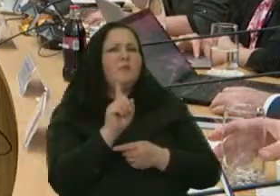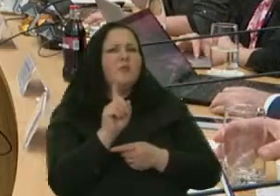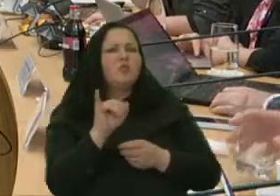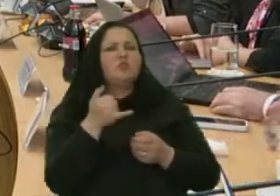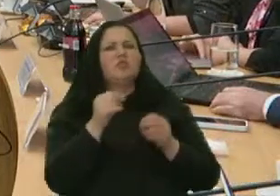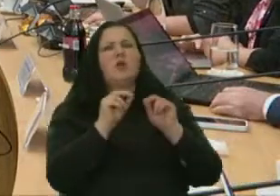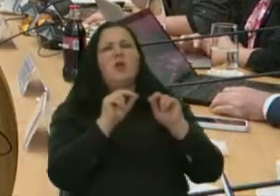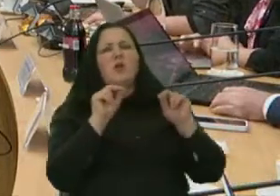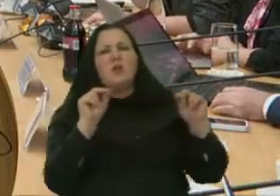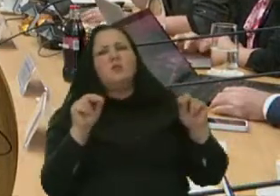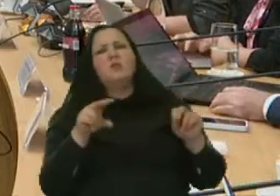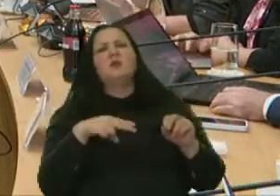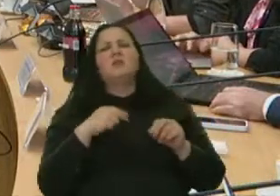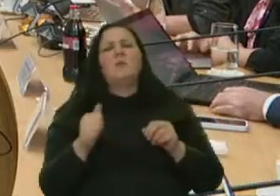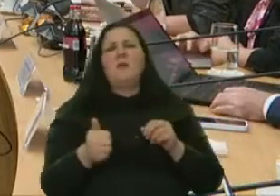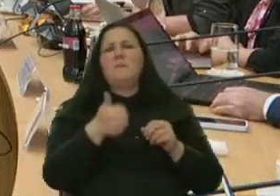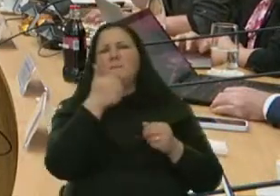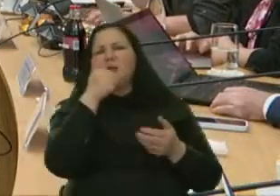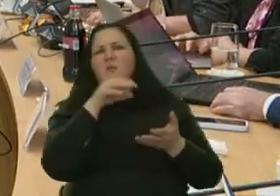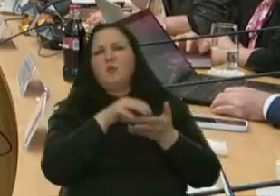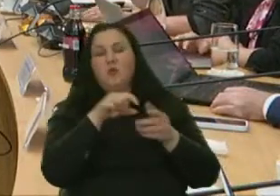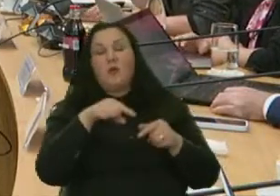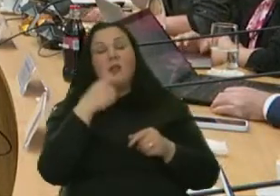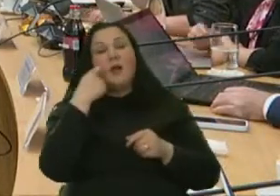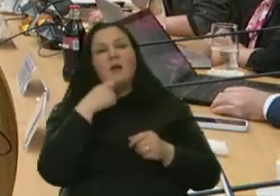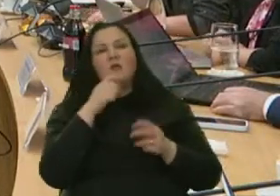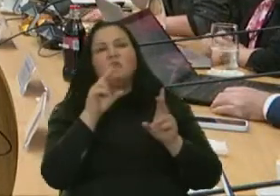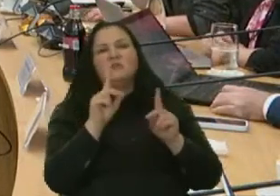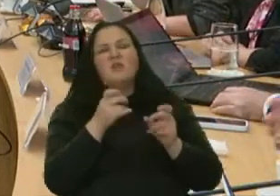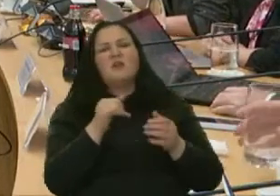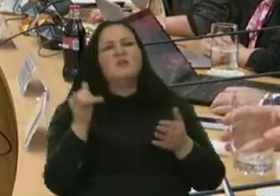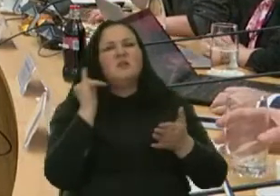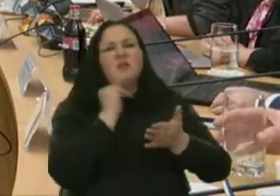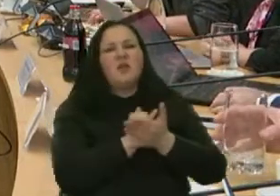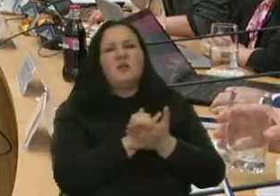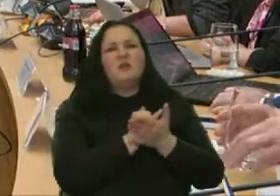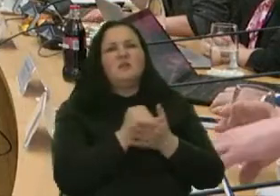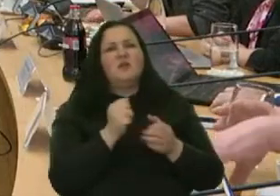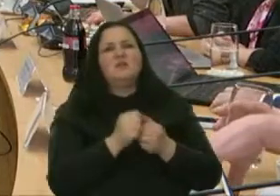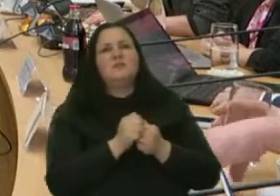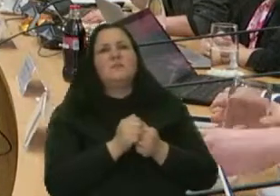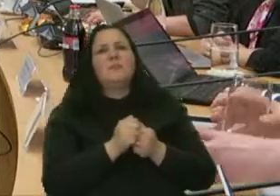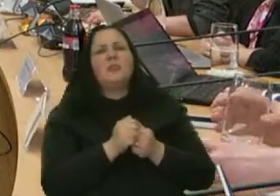că educația e pe primul loc la la Cluj Napoca însă în realitate